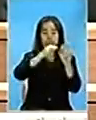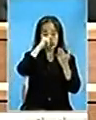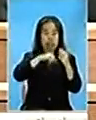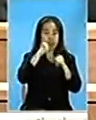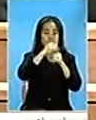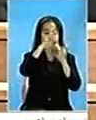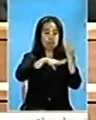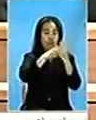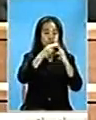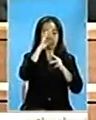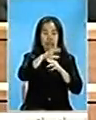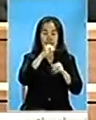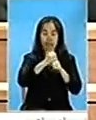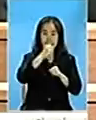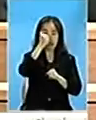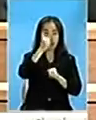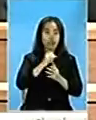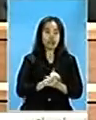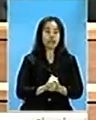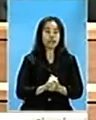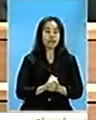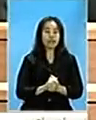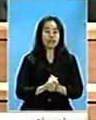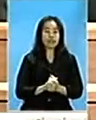สตร์ของท่านจะต้องเกิดขึ้น